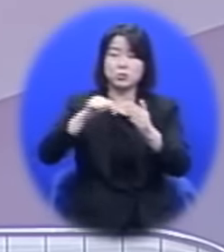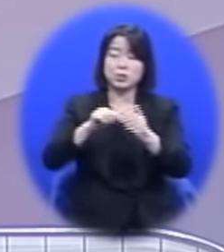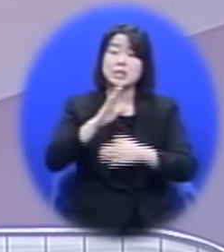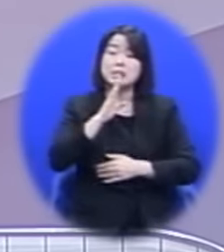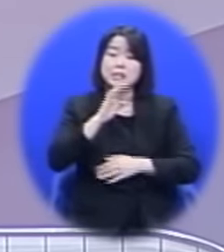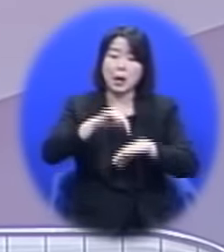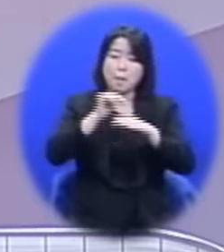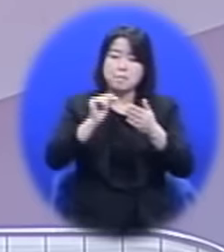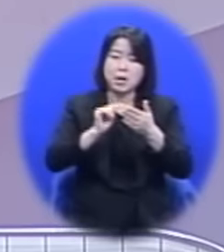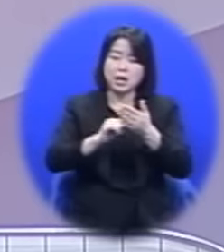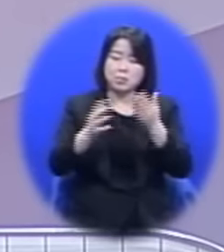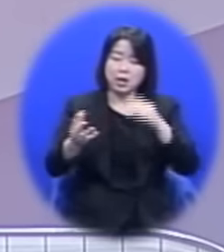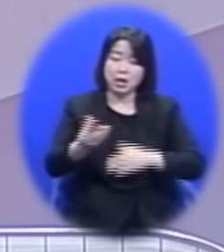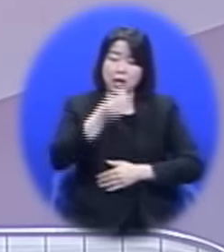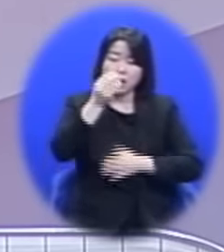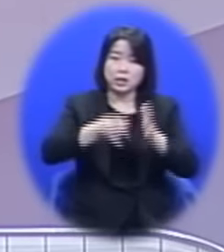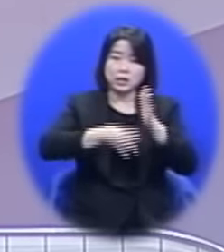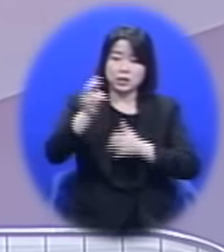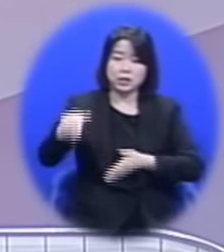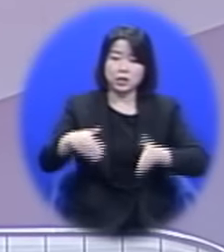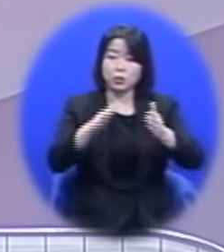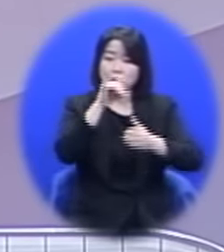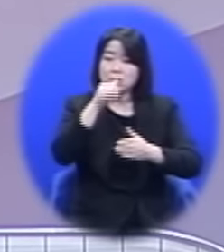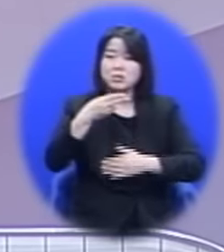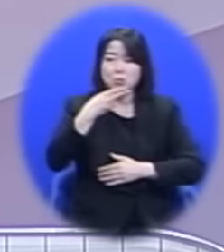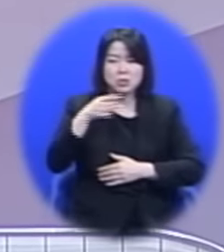대로가 있는지. 왜 그렇지요?